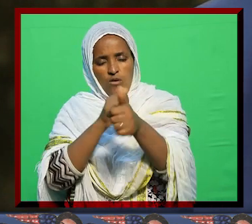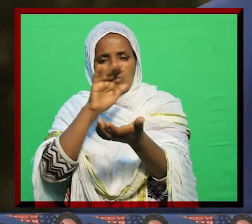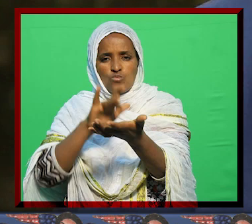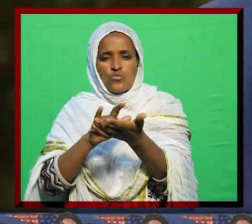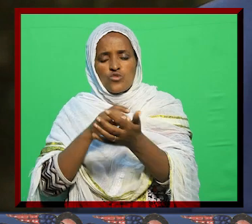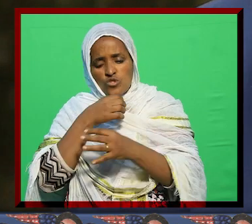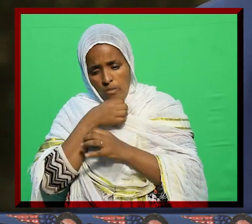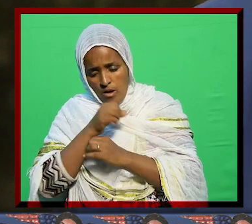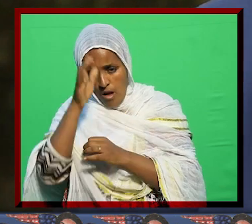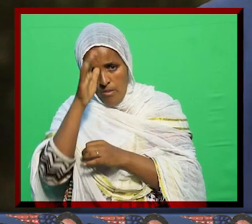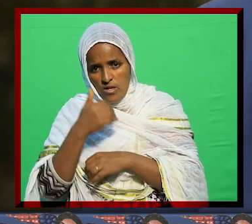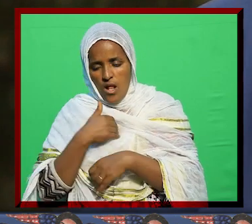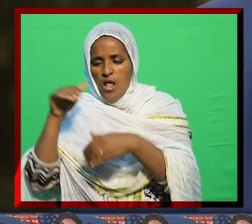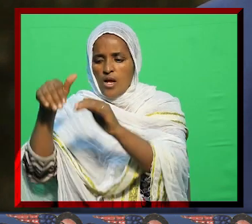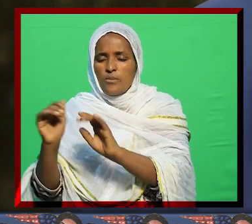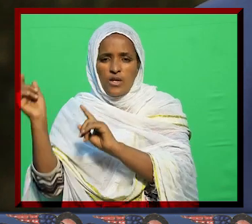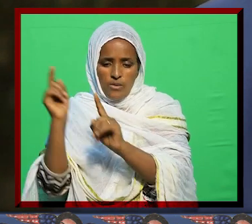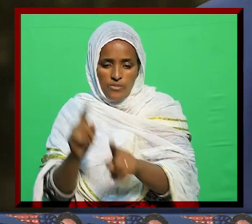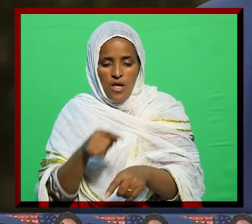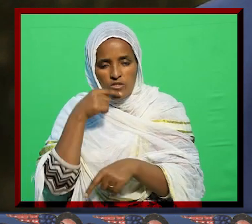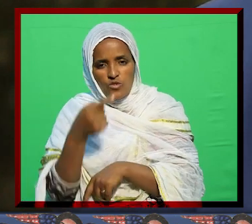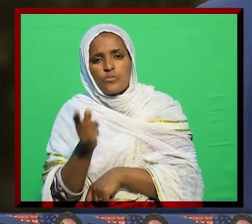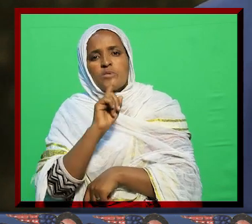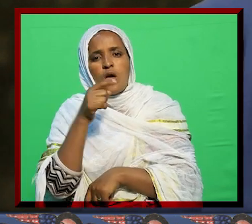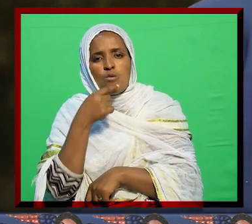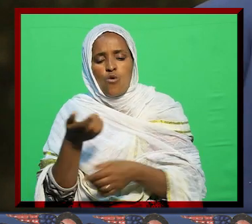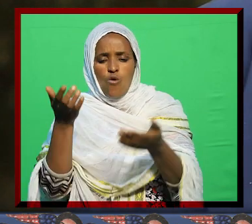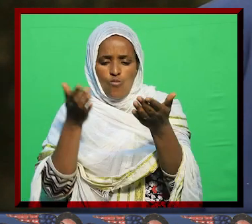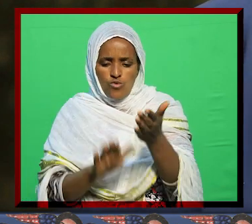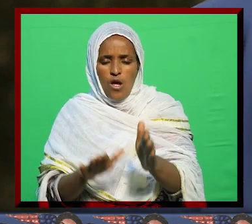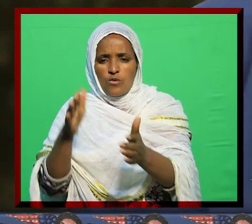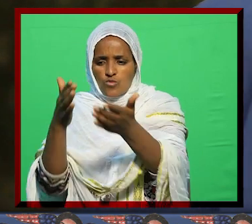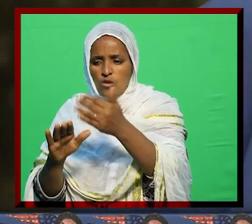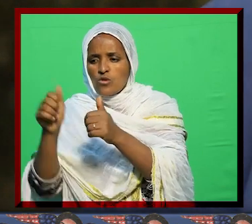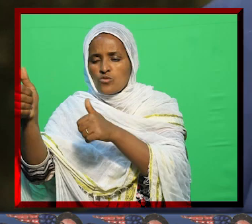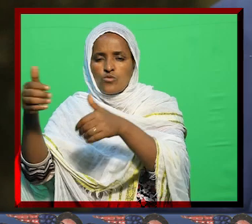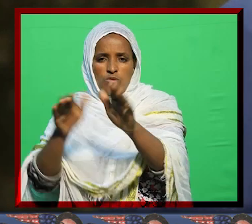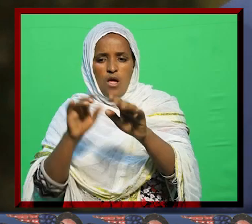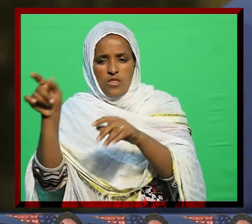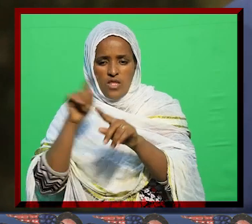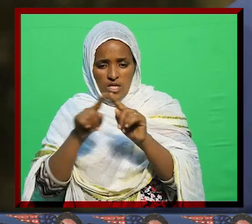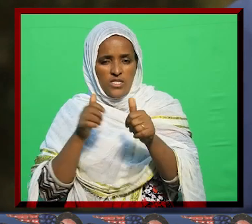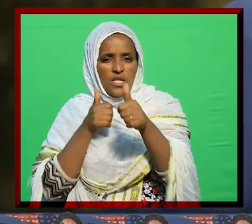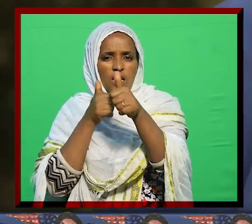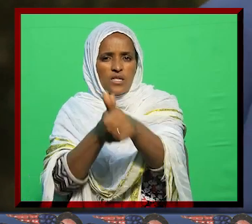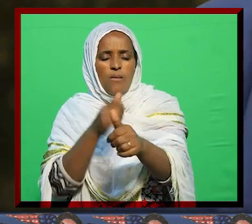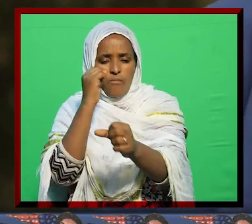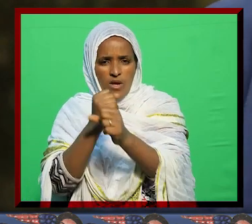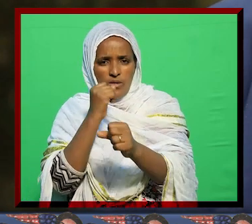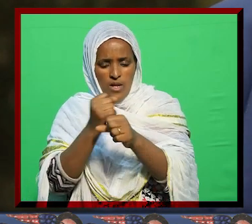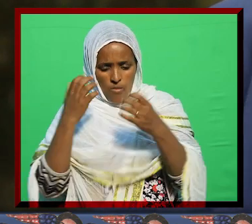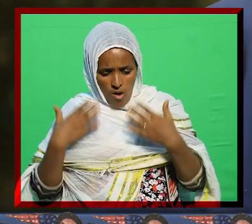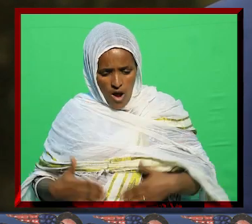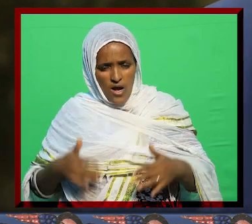ከደቀ መዛሙርቱ አንዱ ሽማግሌ አባት አለኝና ቀብሬ ልምጣ ሲለው ምንድን ነው ያለኝ? ሙታን ሙታኖቻቸው ይቅበሩ ተዋቸው፣ አንተ ግን